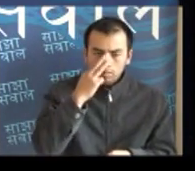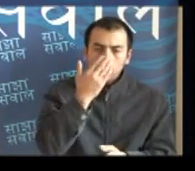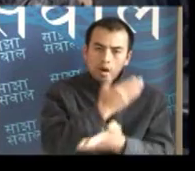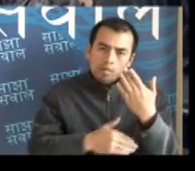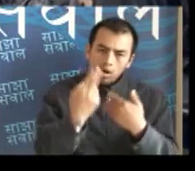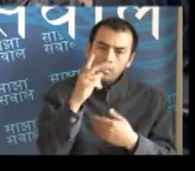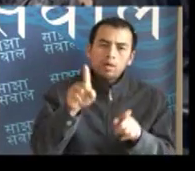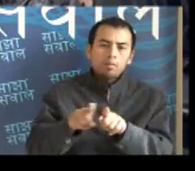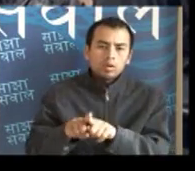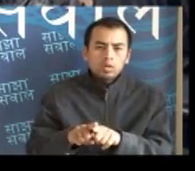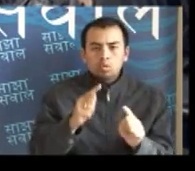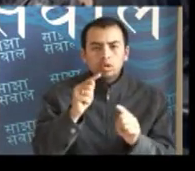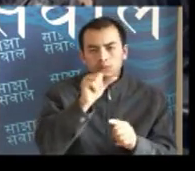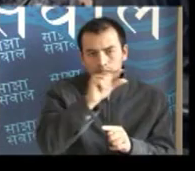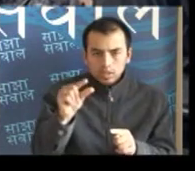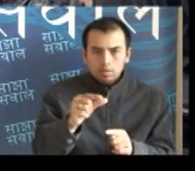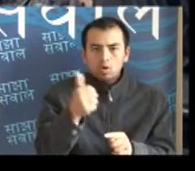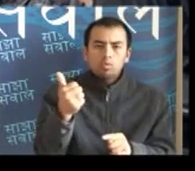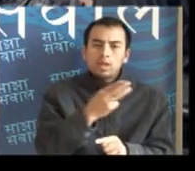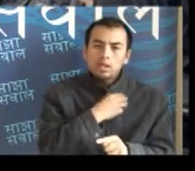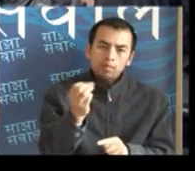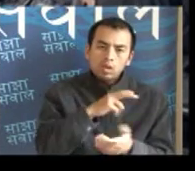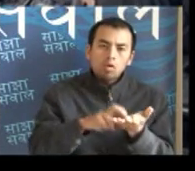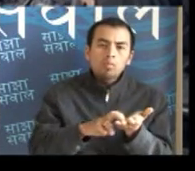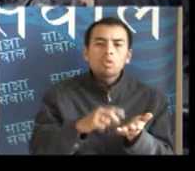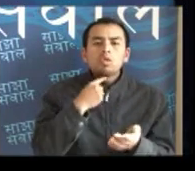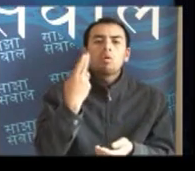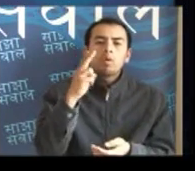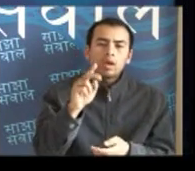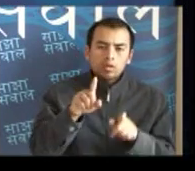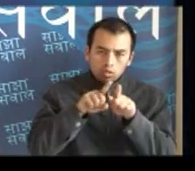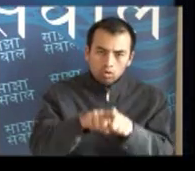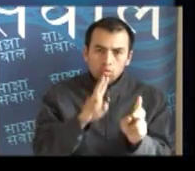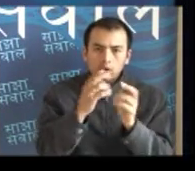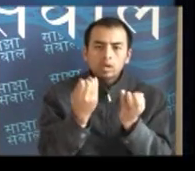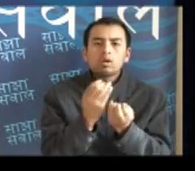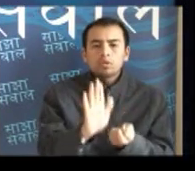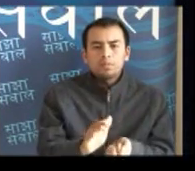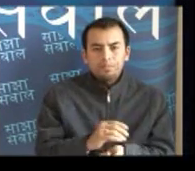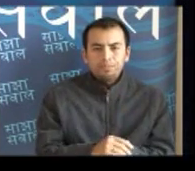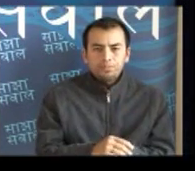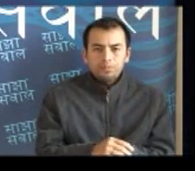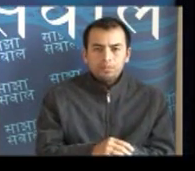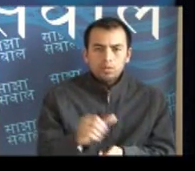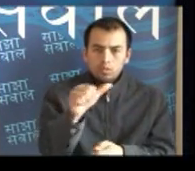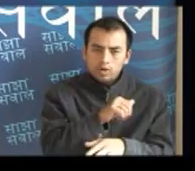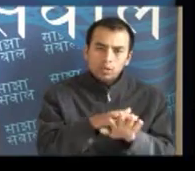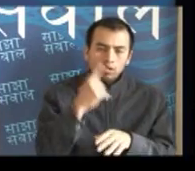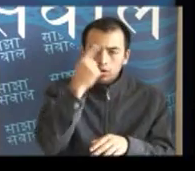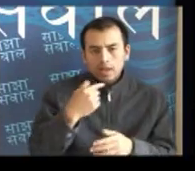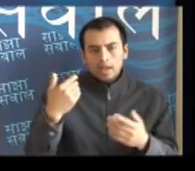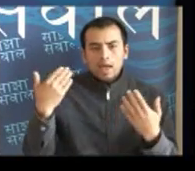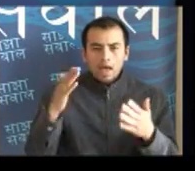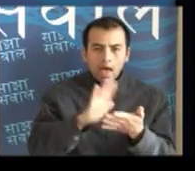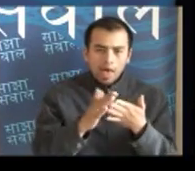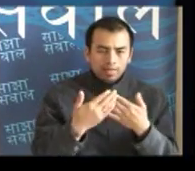भएर पनि कुनै पनि मुद्दामा सवलाङ्गभन्दा कमजोर नभएकाहरूसँग कुराकानी गर्दैछौँ। उहाँहरू कसैको हात